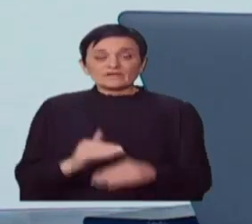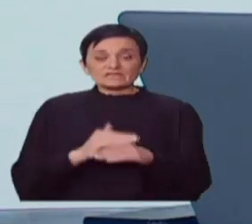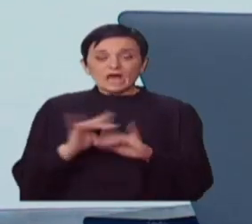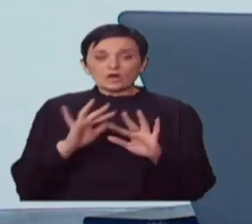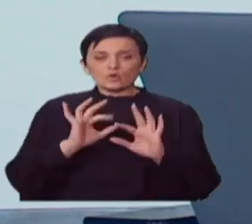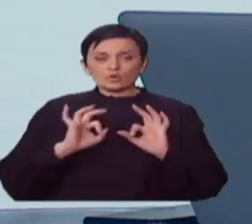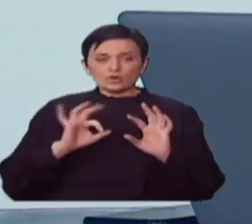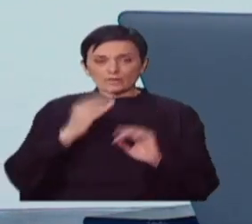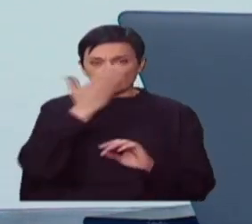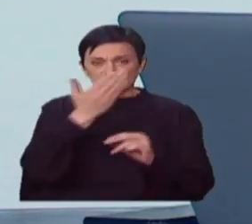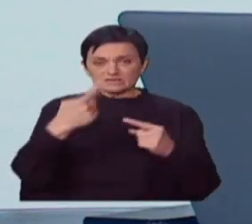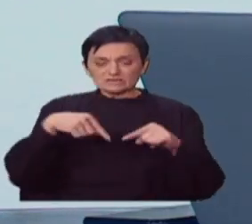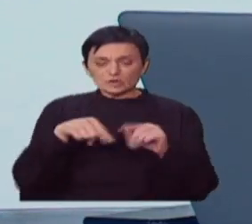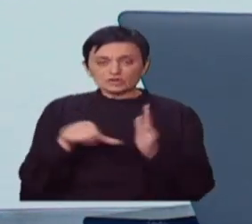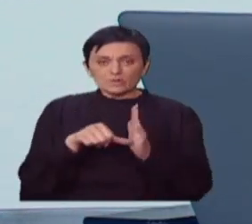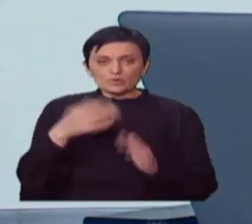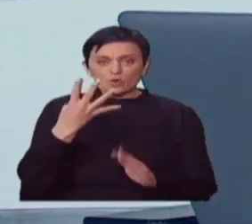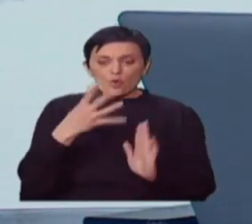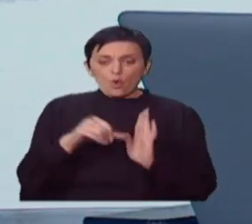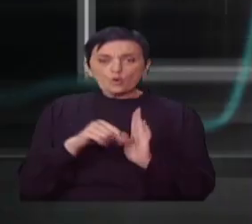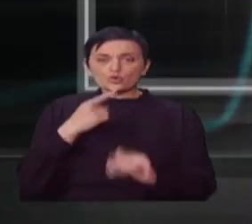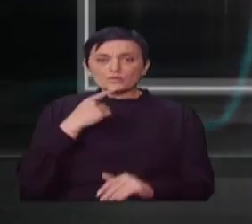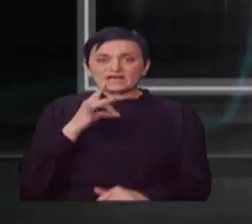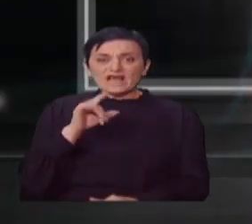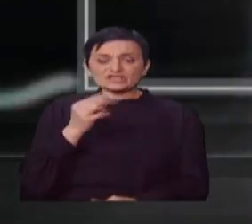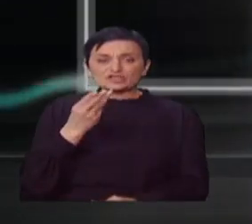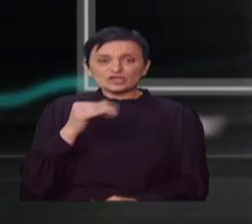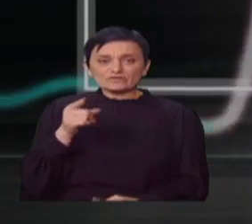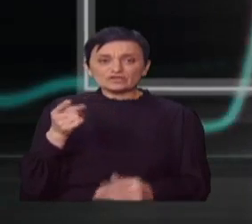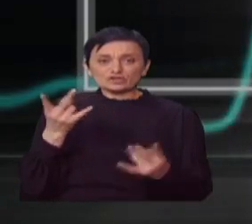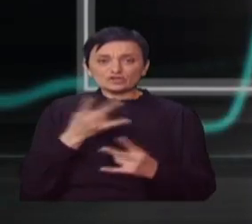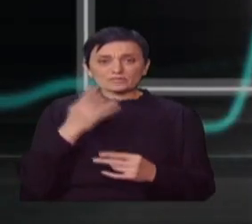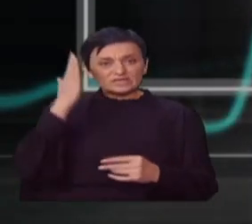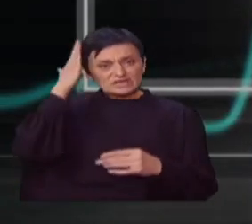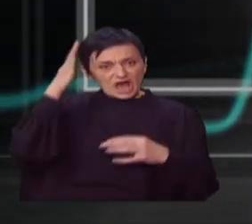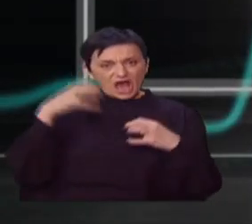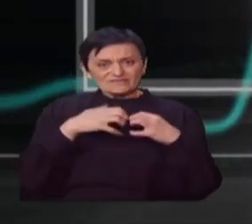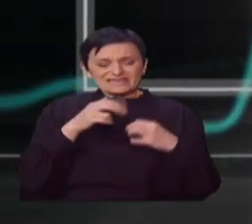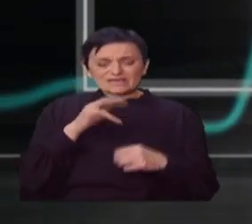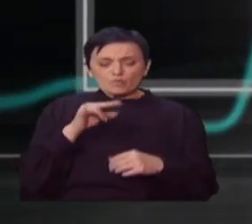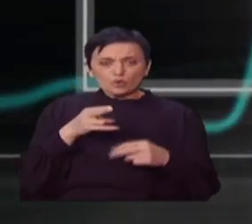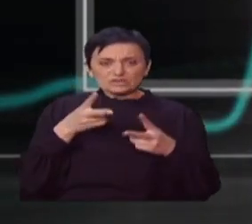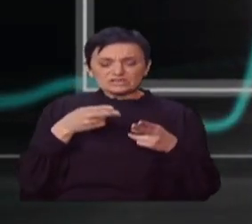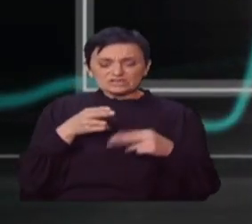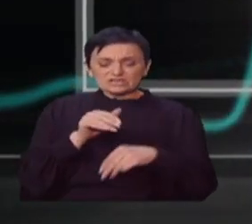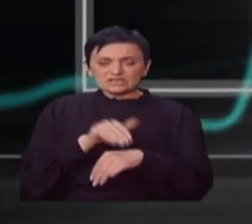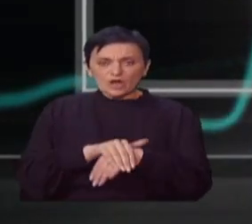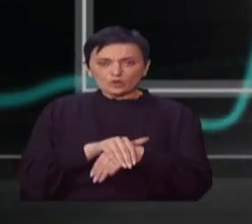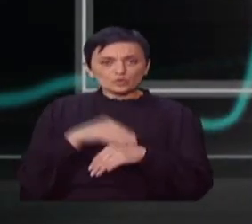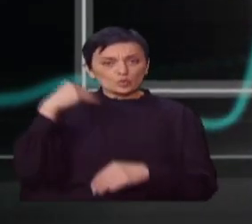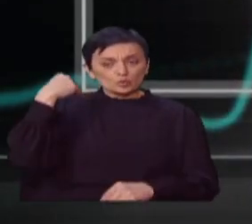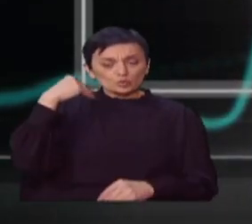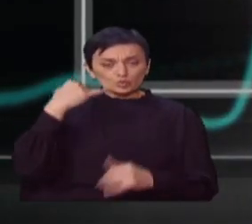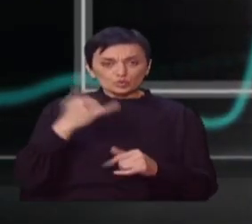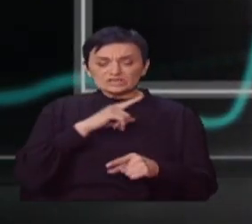საქველმოქმედო განცხადება საზოგადოების დახმარება 46 წლის რეზი შავლაძე სჭირდება მას თავის ტვინის ჰიპოფიზის სიმსივნე დაუდგინდა რაც თურქეთში